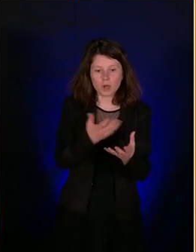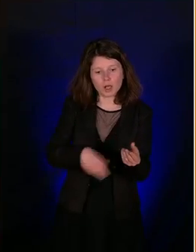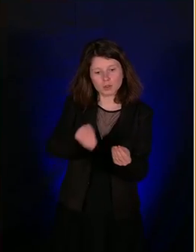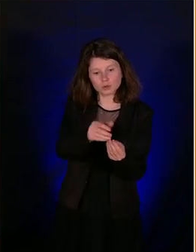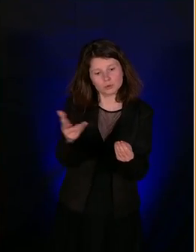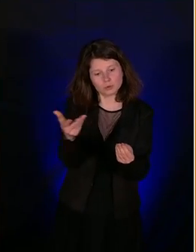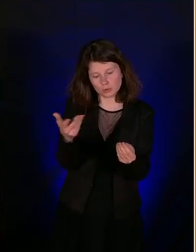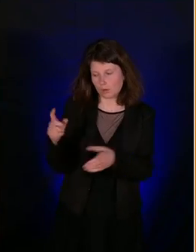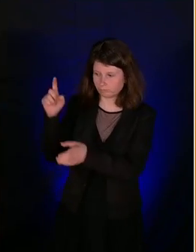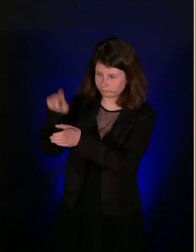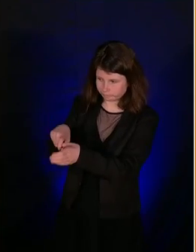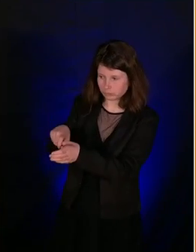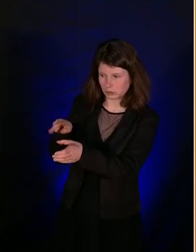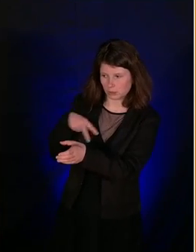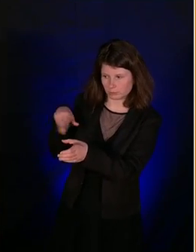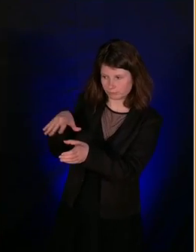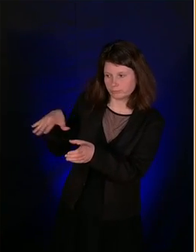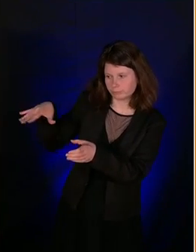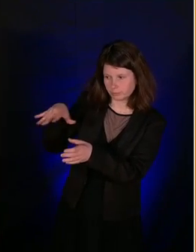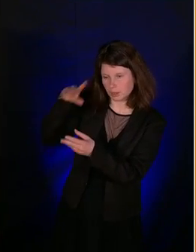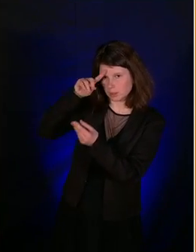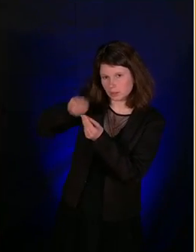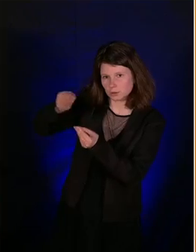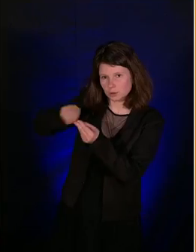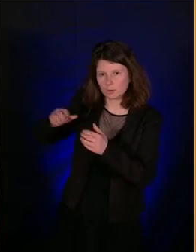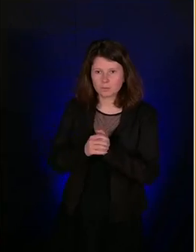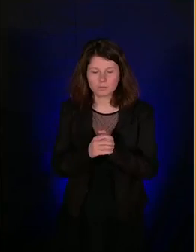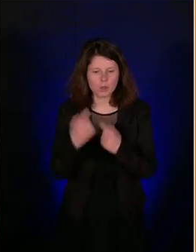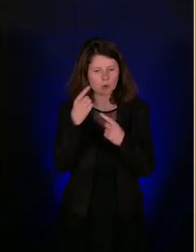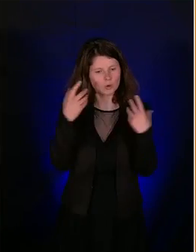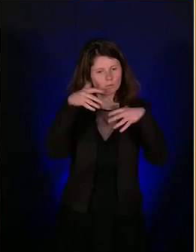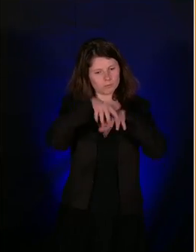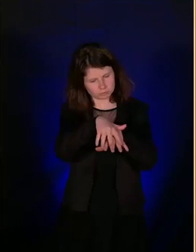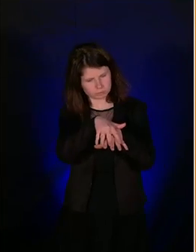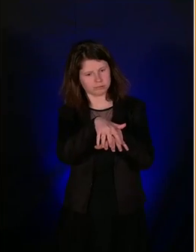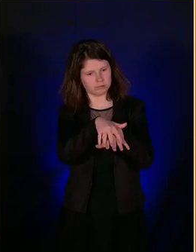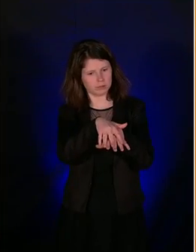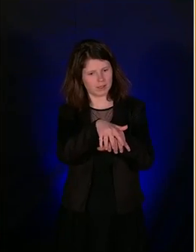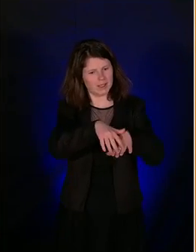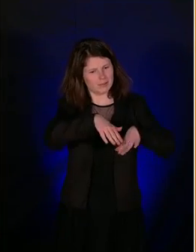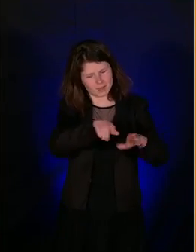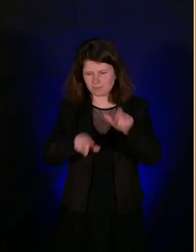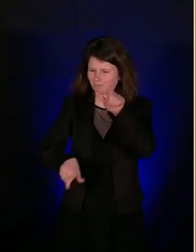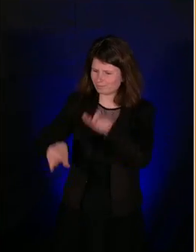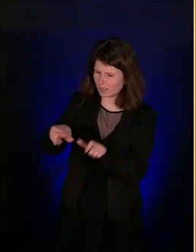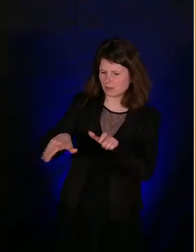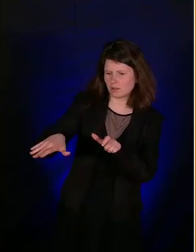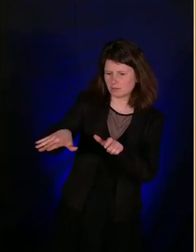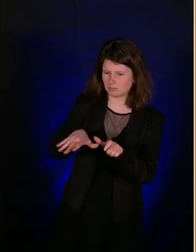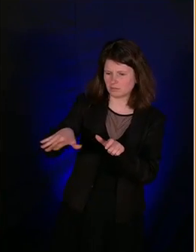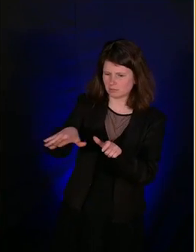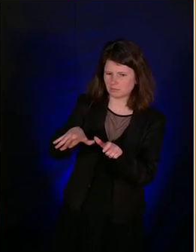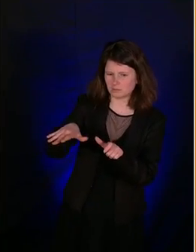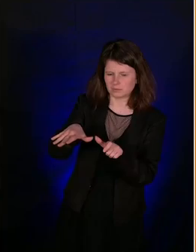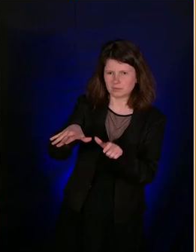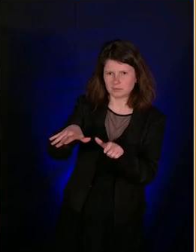camarades comment peut-on parler de convergence deslut tout en disqualifiant celles qui ont rassemblé des milliers de travailleurs tantôt